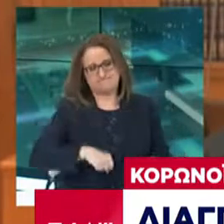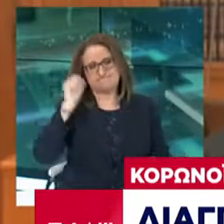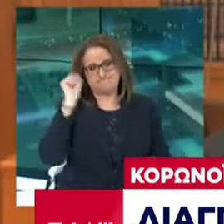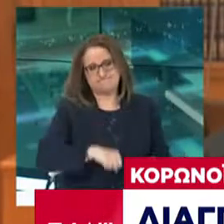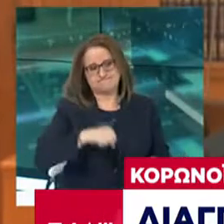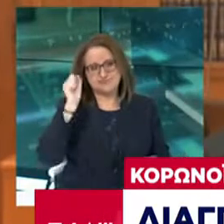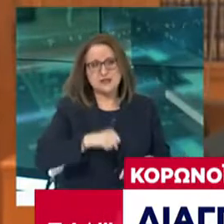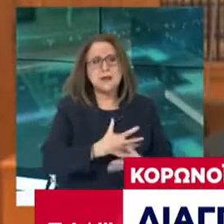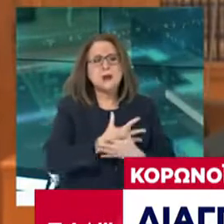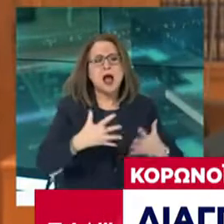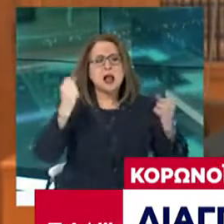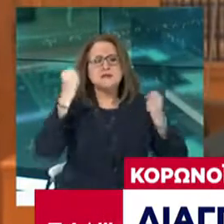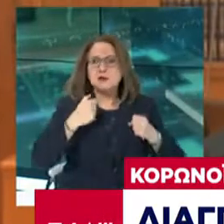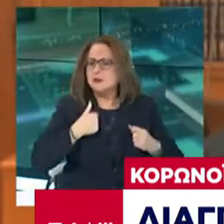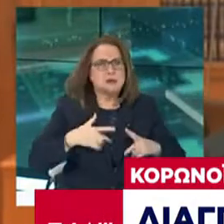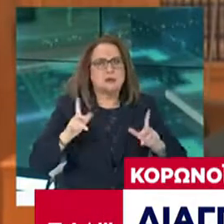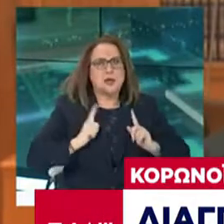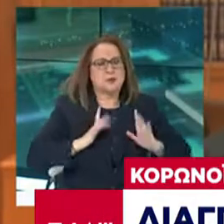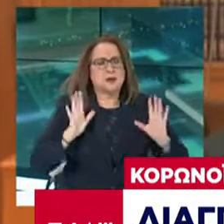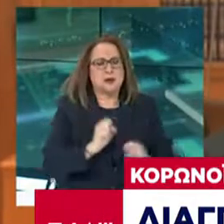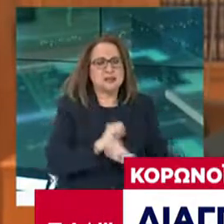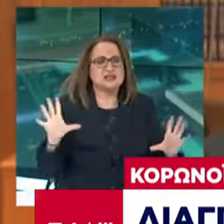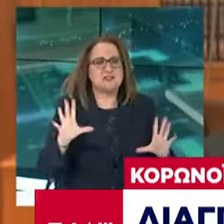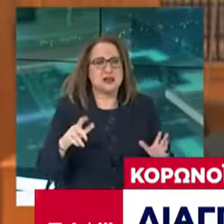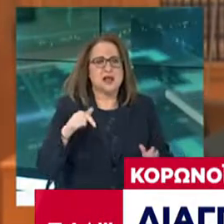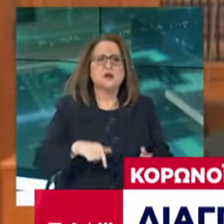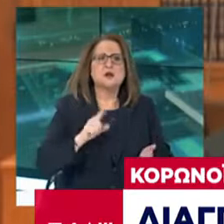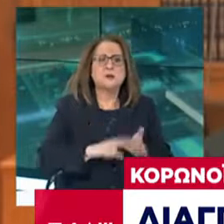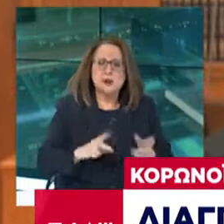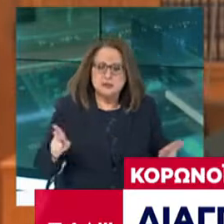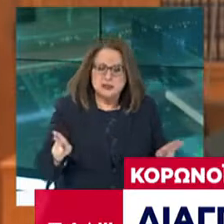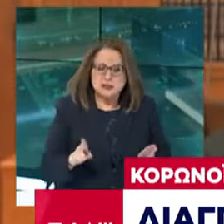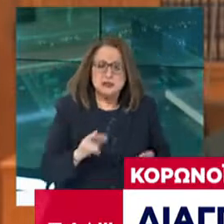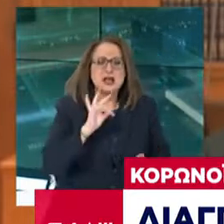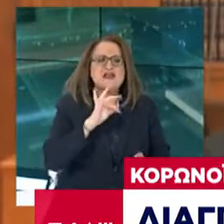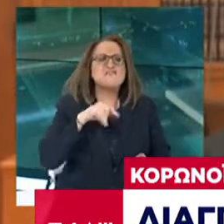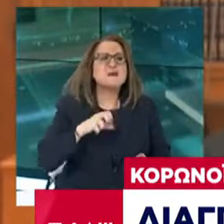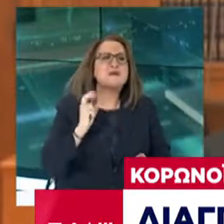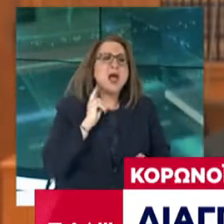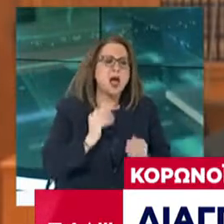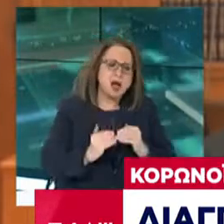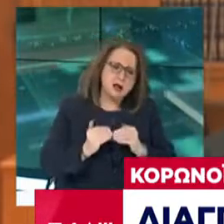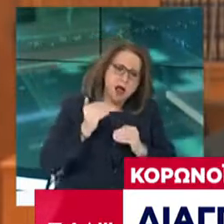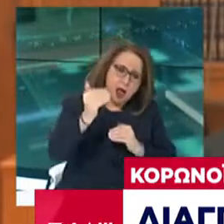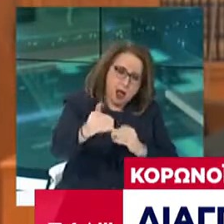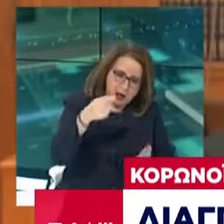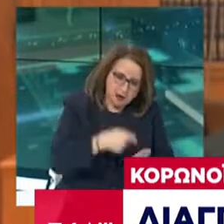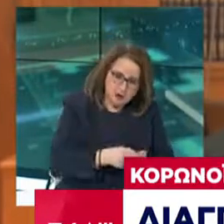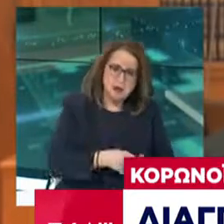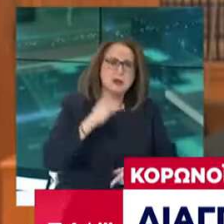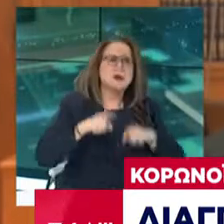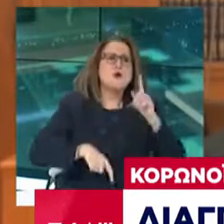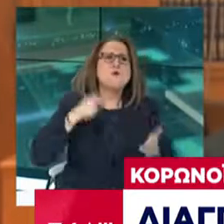Γι' αυτό και πρέπει να περιοριστούν οι συνέπειές του. Έχει ήδη ανασταλεί η πληρωμή του ΦΠΑ και των ασφαλιστικών εισφορών για επιχειρήσεις που